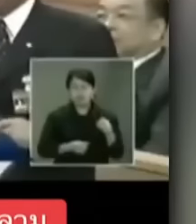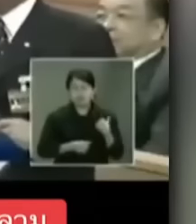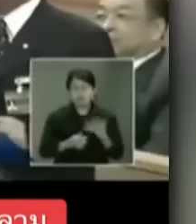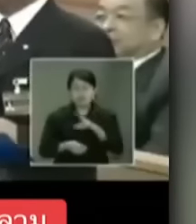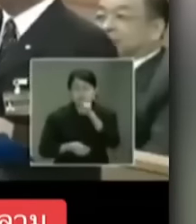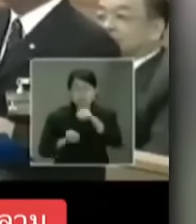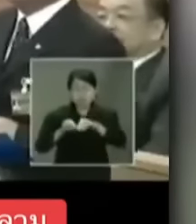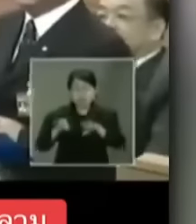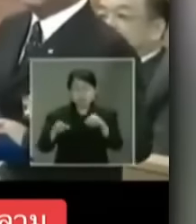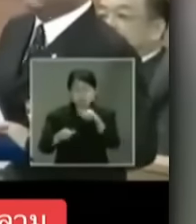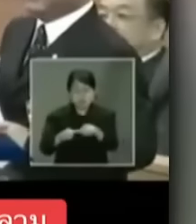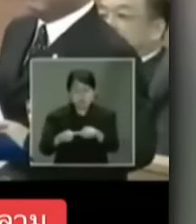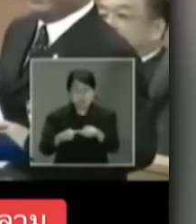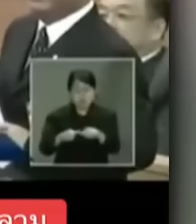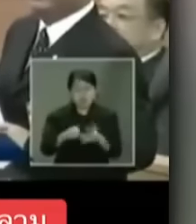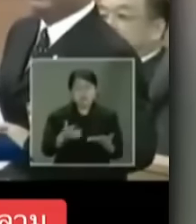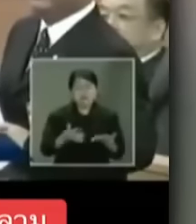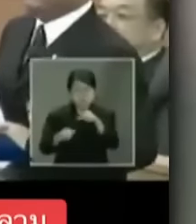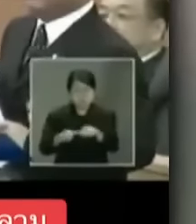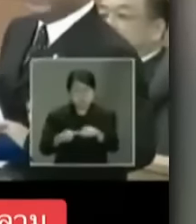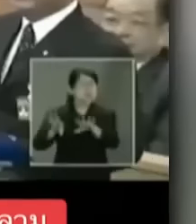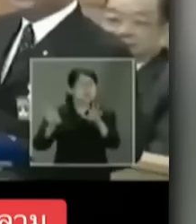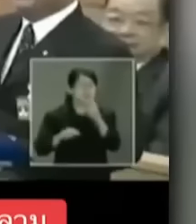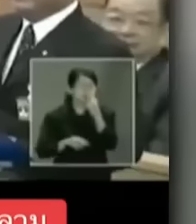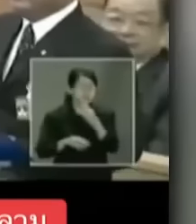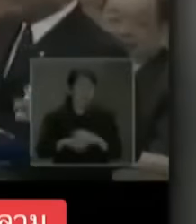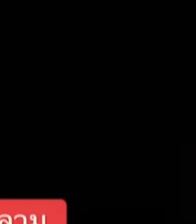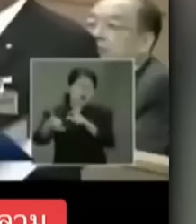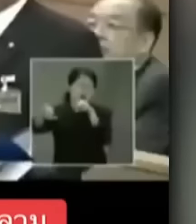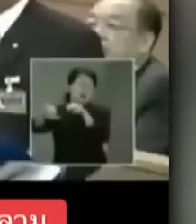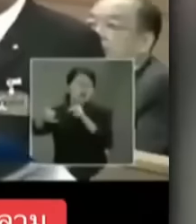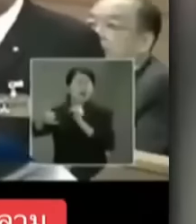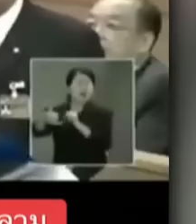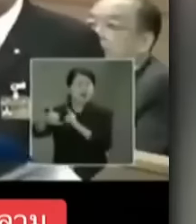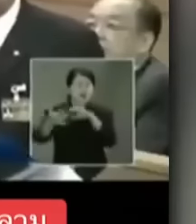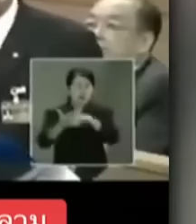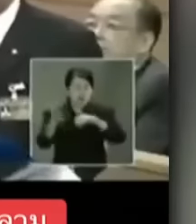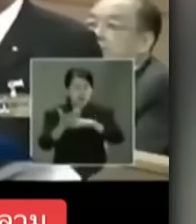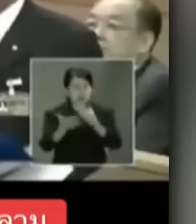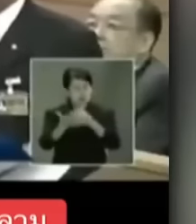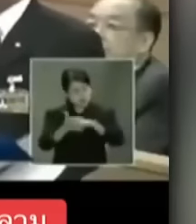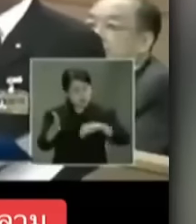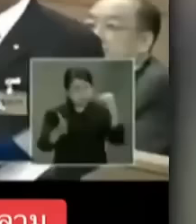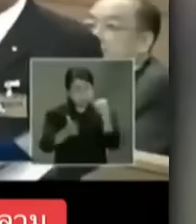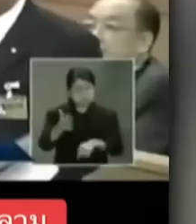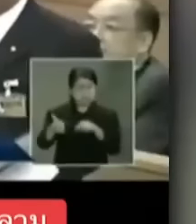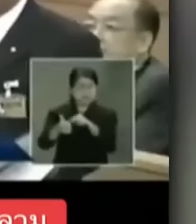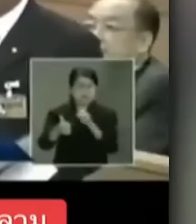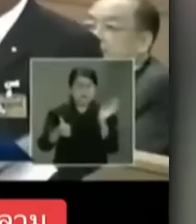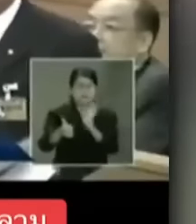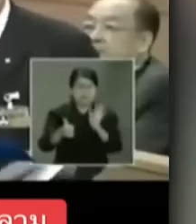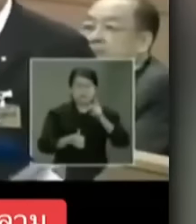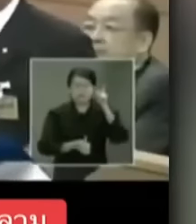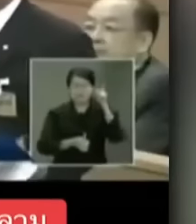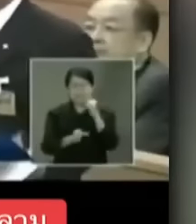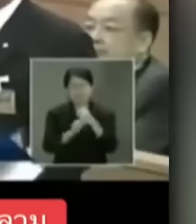เรื่อง IBC อย่างเงี้ยเว้นว่าแต่จะมีหลักฐานเชิงลึกอื่นไงแล้วก็สัมปทานก็ได้มาถูกต้องไง ค่ะ ใช่ไหมหรือมีหลักฐ